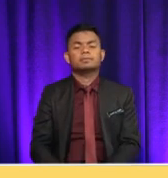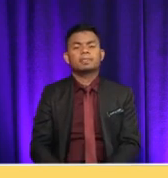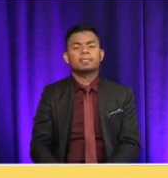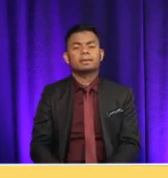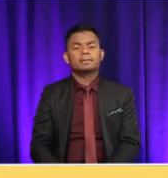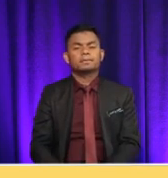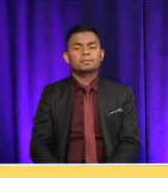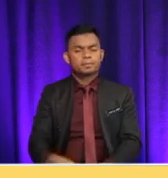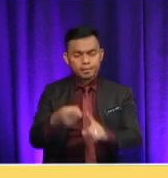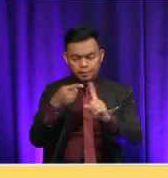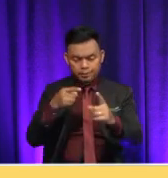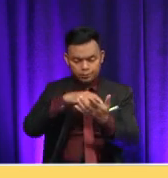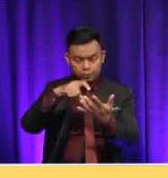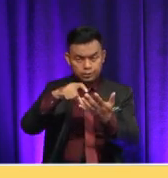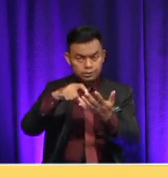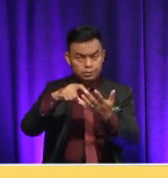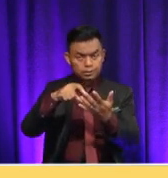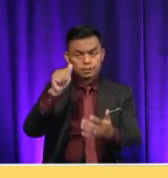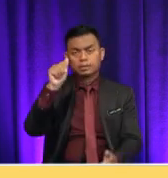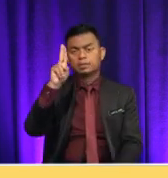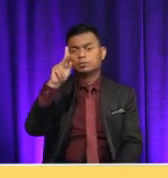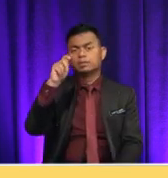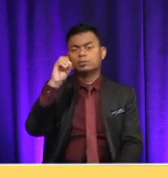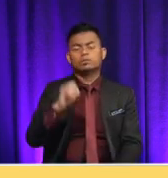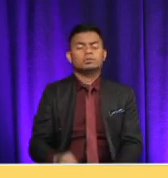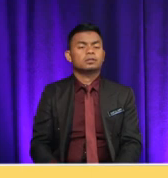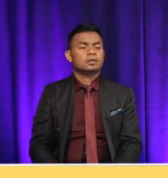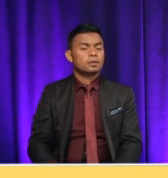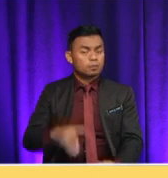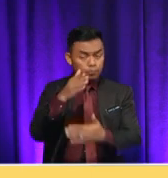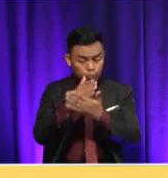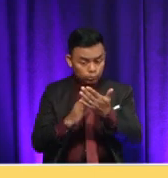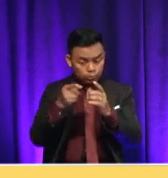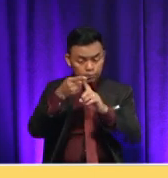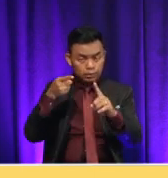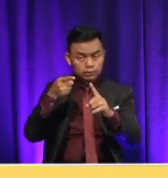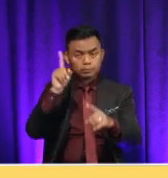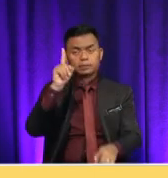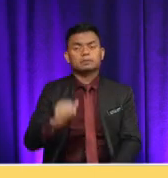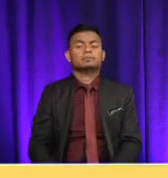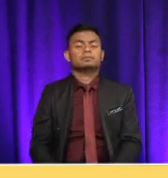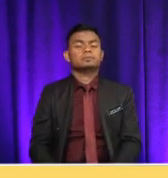lukisan autografi juga tapi dia pandang dia potong daripada mana ini